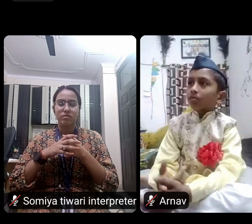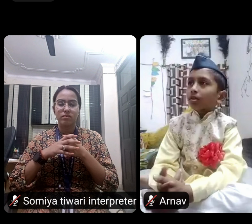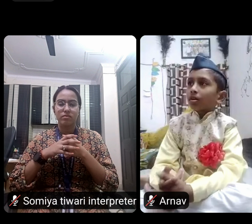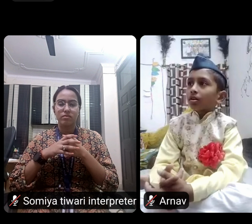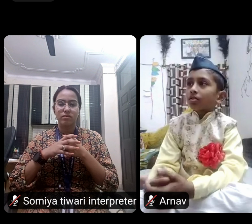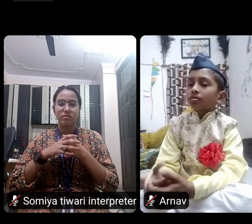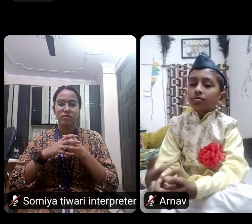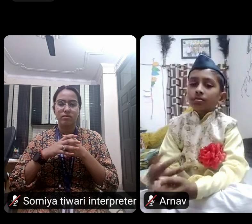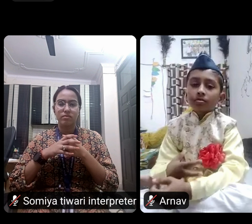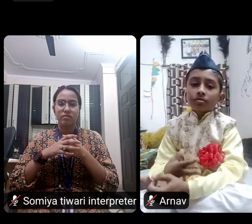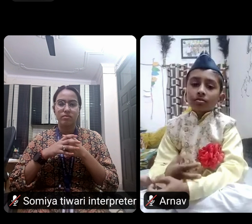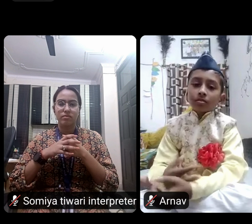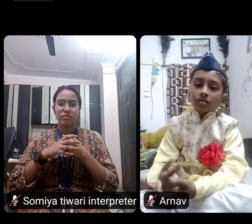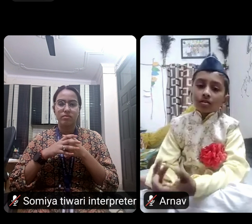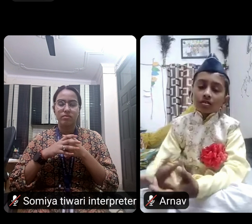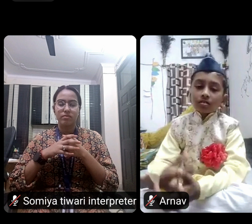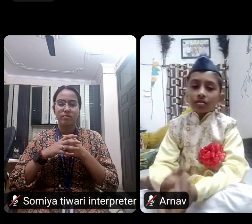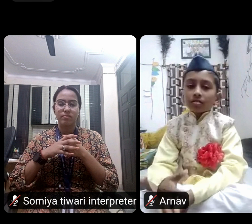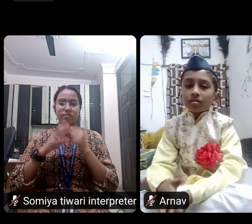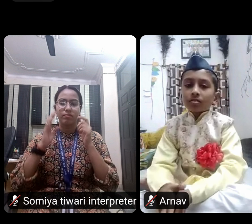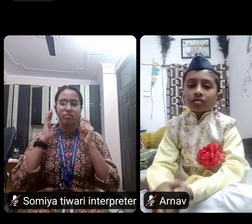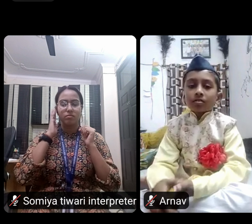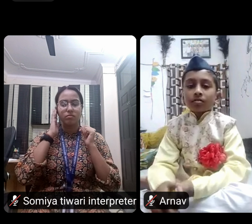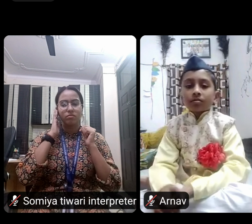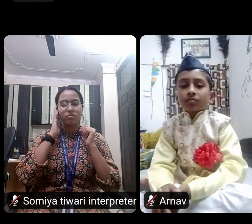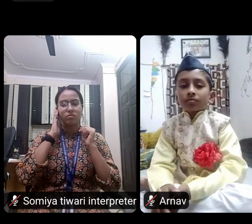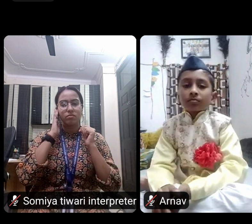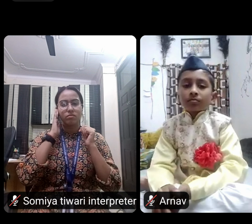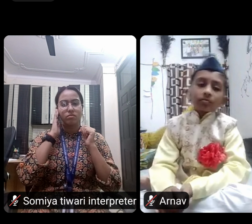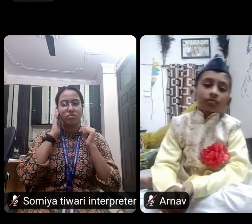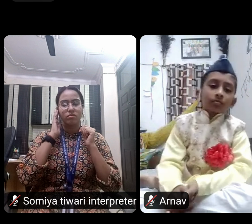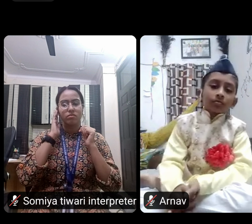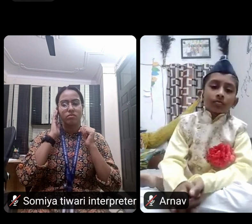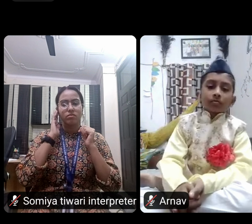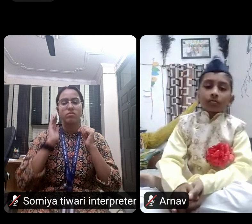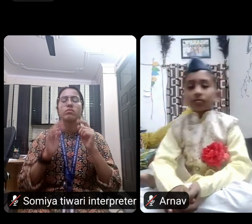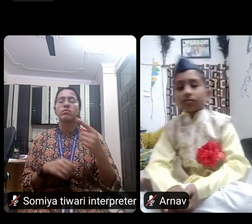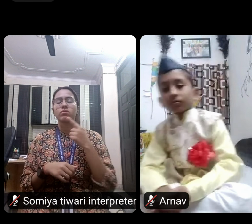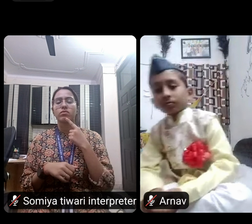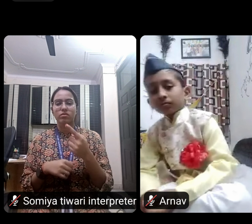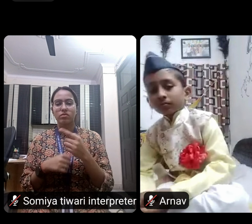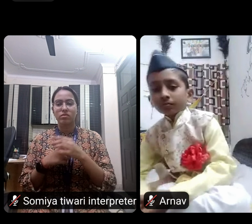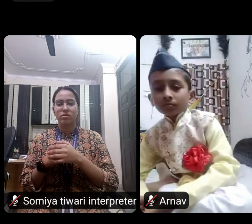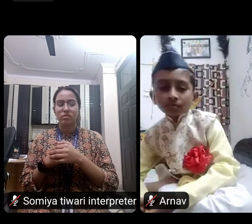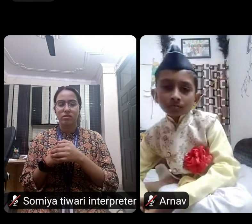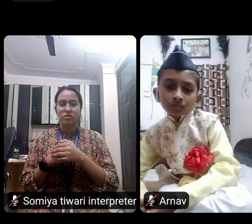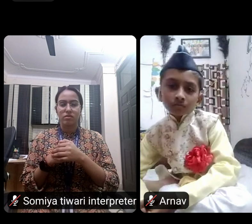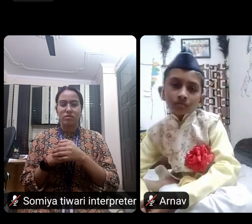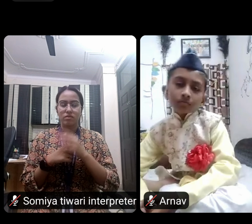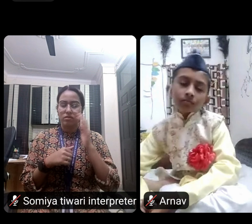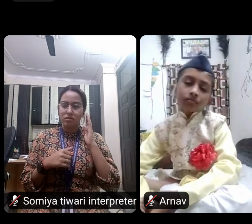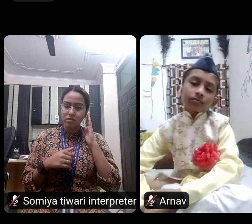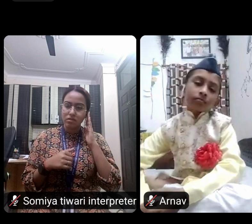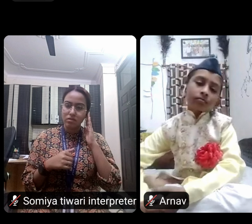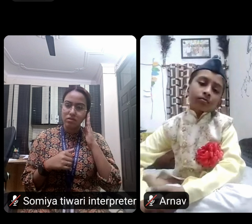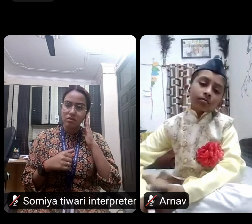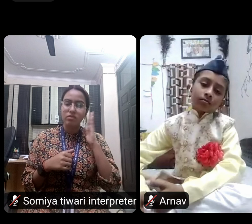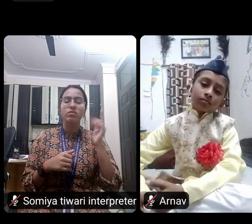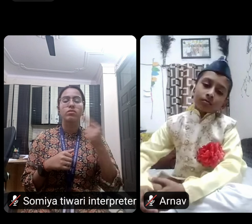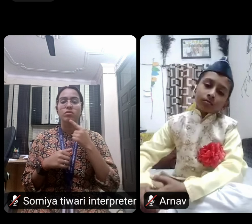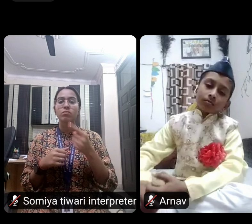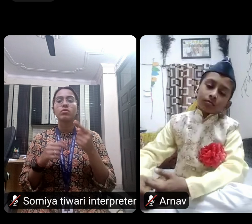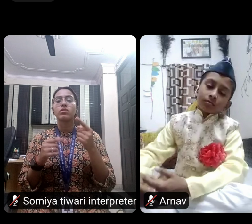हेलो। 3 से मेरी पे जो सेंटेंस बोलना शुरू की है, हेलो, फुल जी सेंटेंस बोलना शुरू